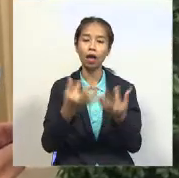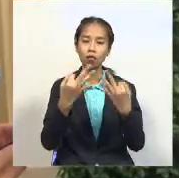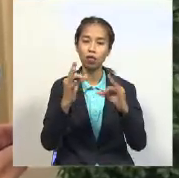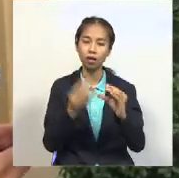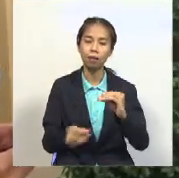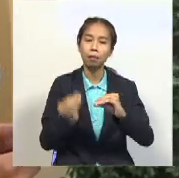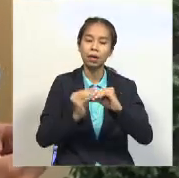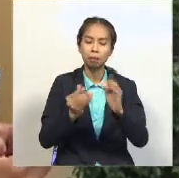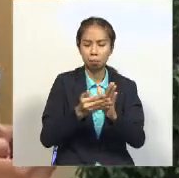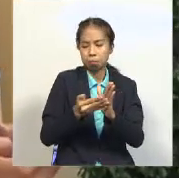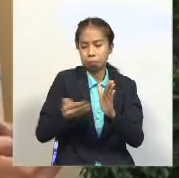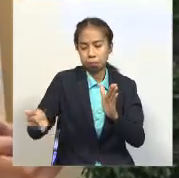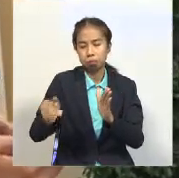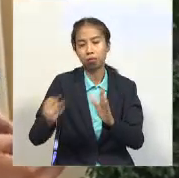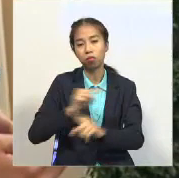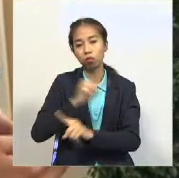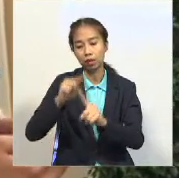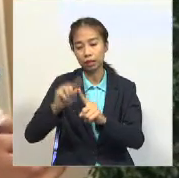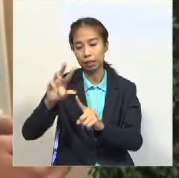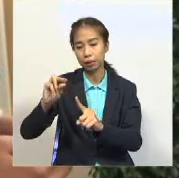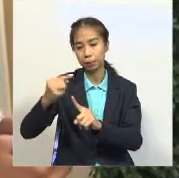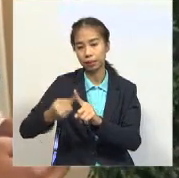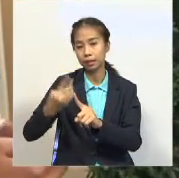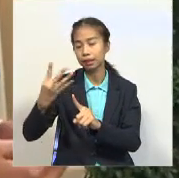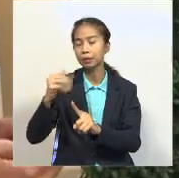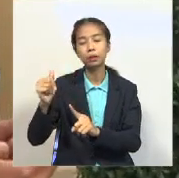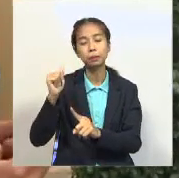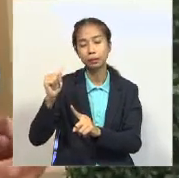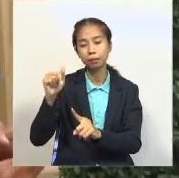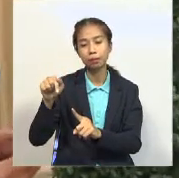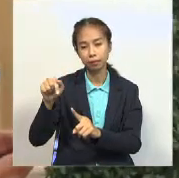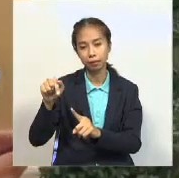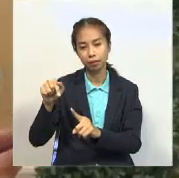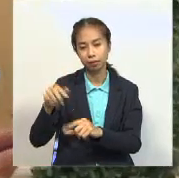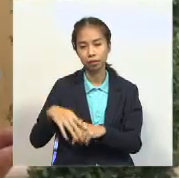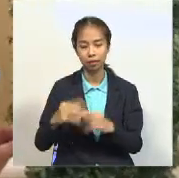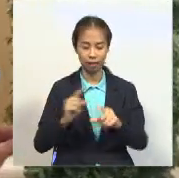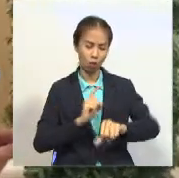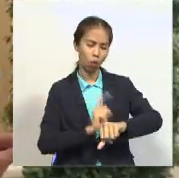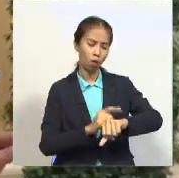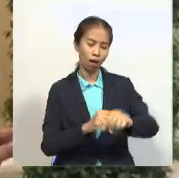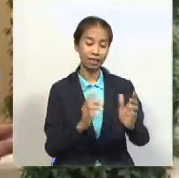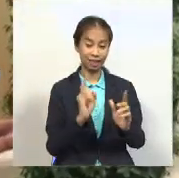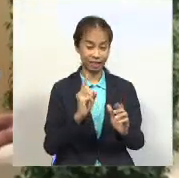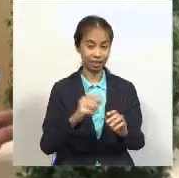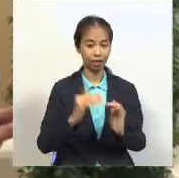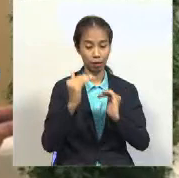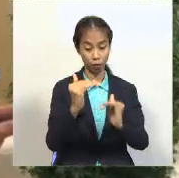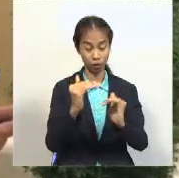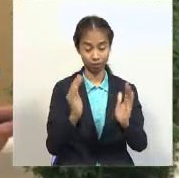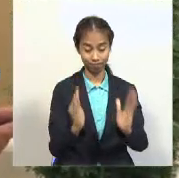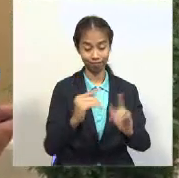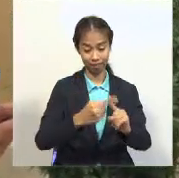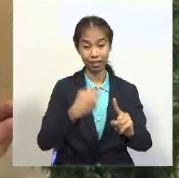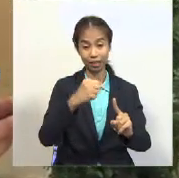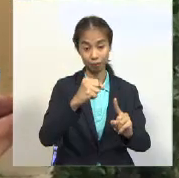30เมษายนต่างชาติเหมือนเดิมขยายแต่เพียงขยายเวลาจากวันที่จากเดือนตุลา